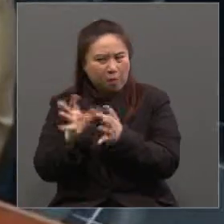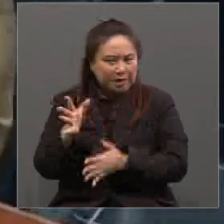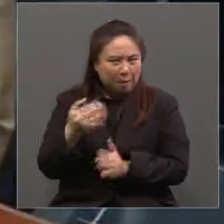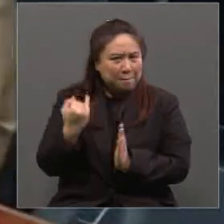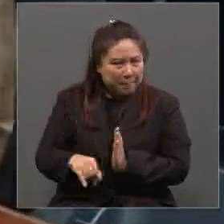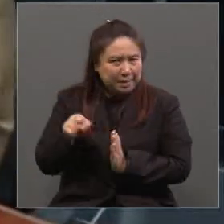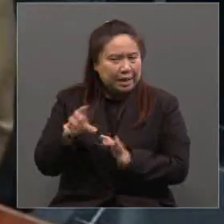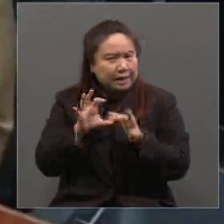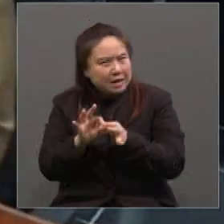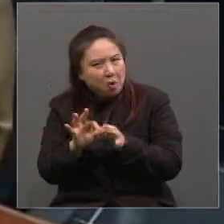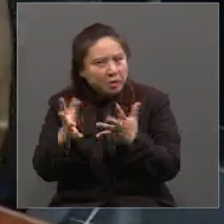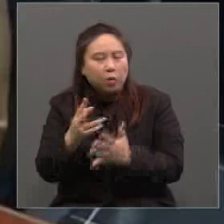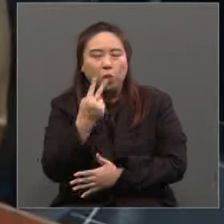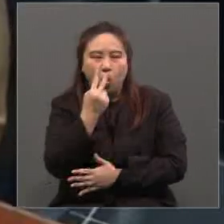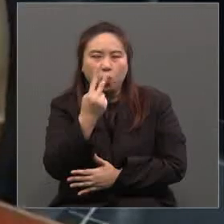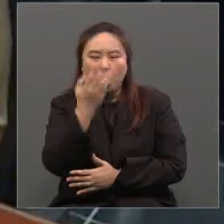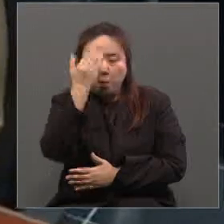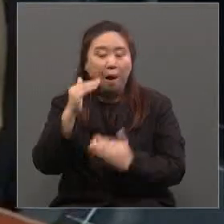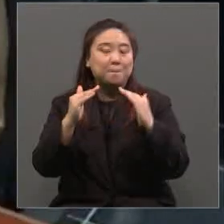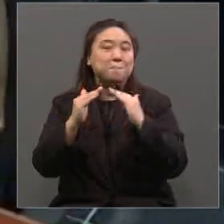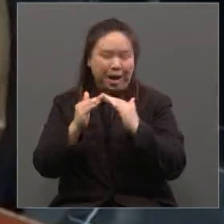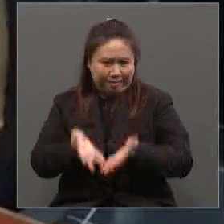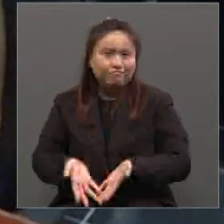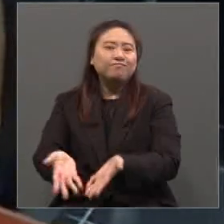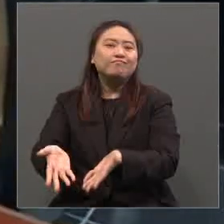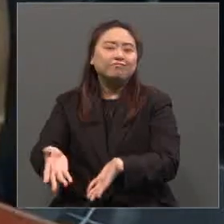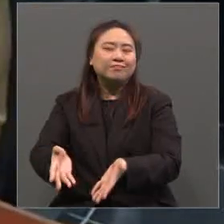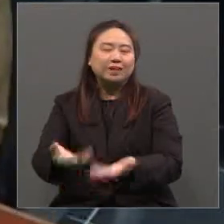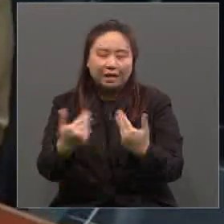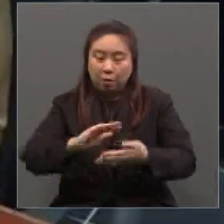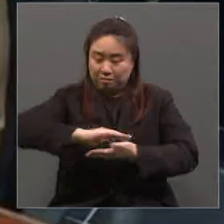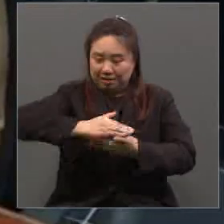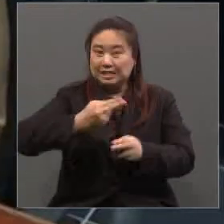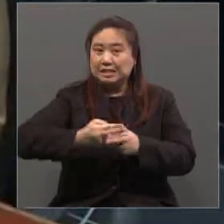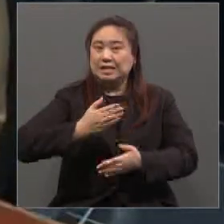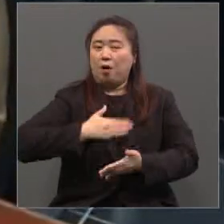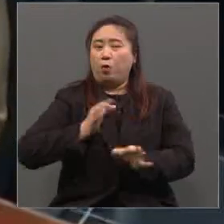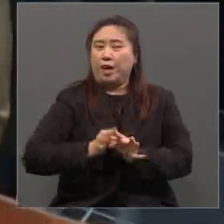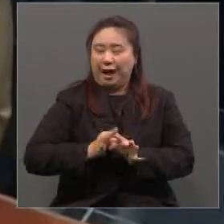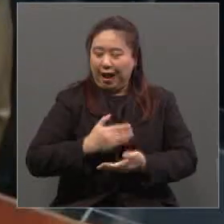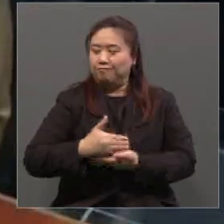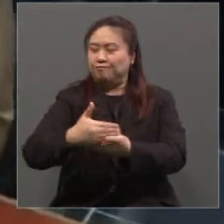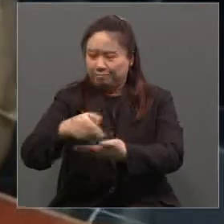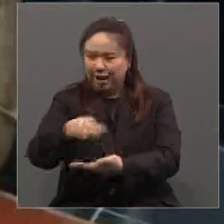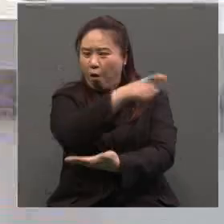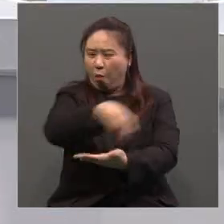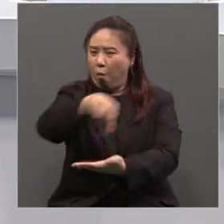ทำความผิดในครั้งนี้ด้วยหรือไม่เพราะว่าให้ทั้งสถานที่แล้วก็ชื่อบัญชีในการรับเงินโอนเข้าด้วยค่ะ